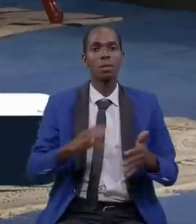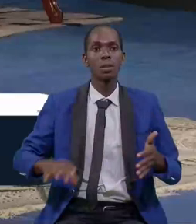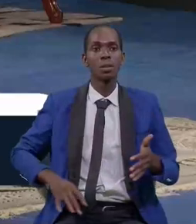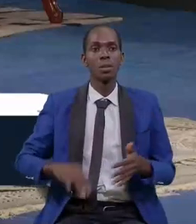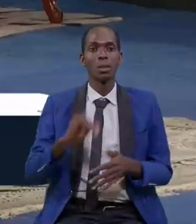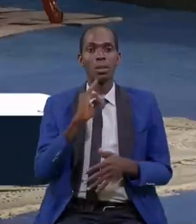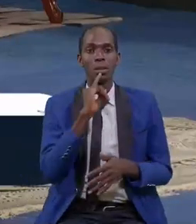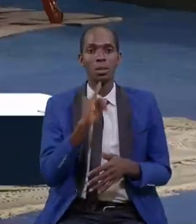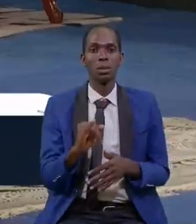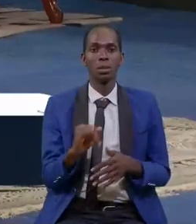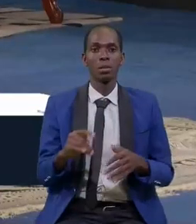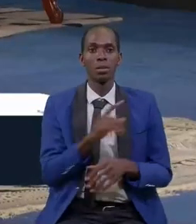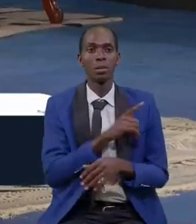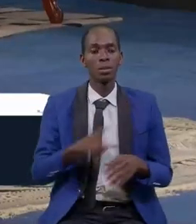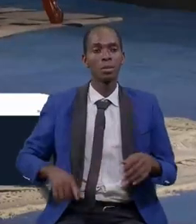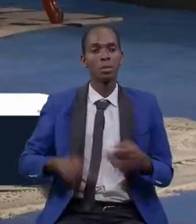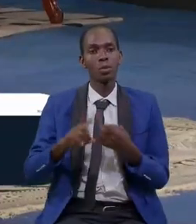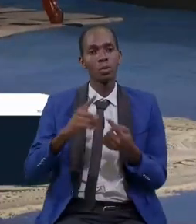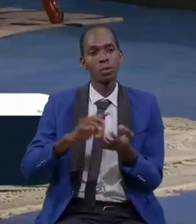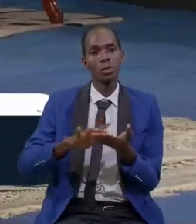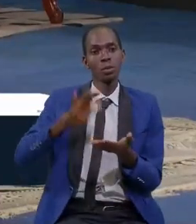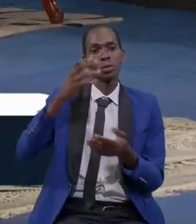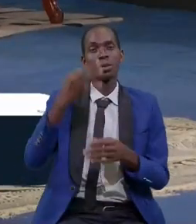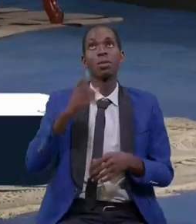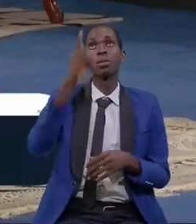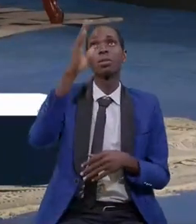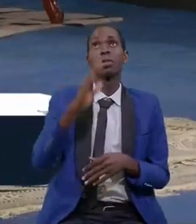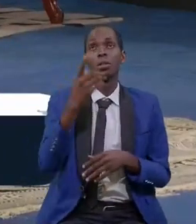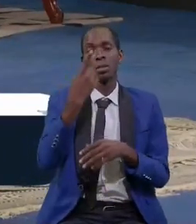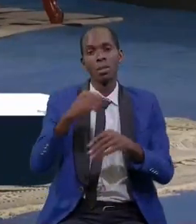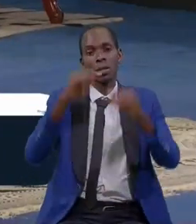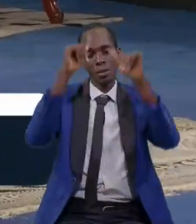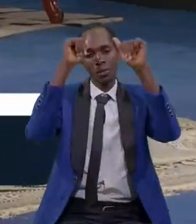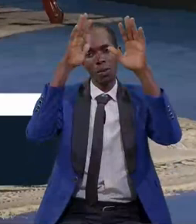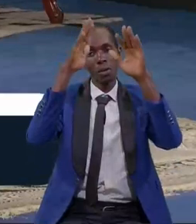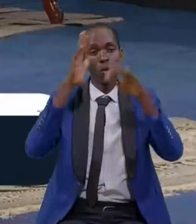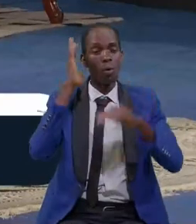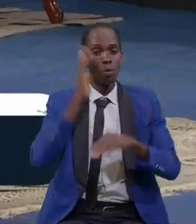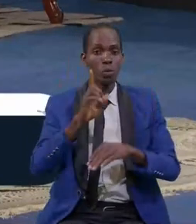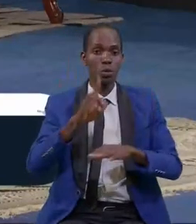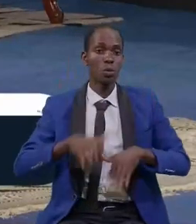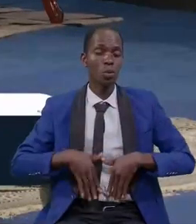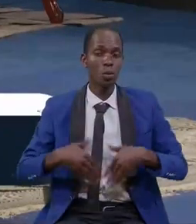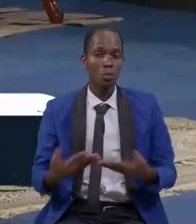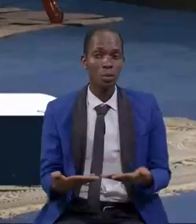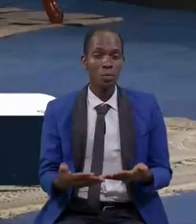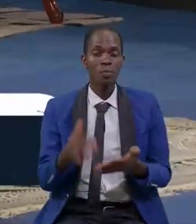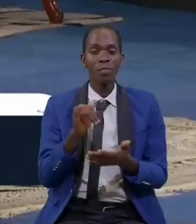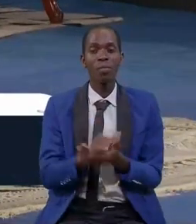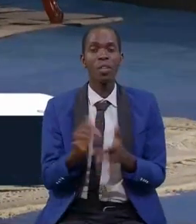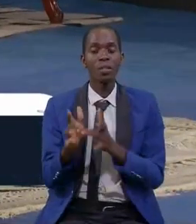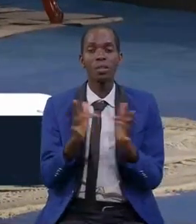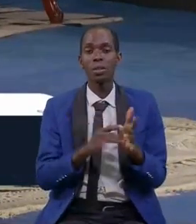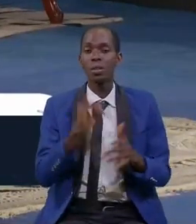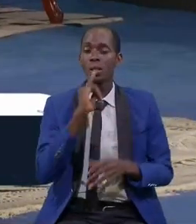Seigneur. À la gloire de Dieu le Père. Est-ce que tu confesses que Jésus est